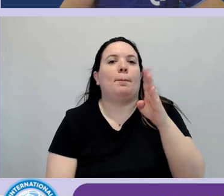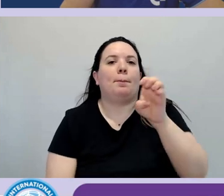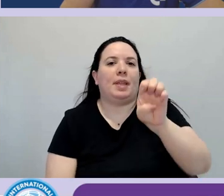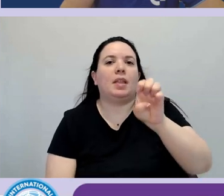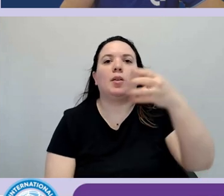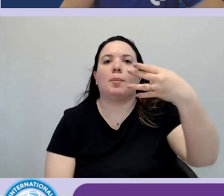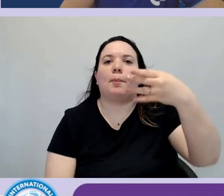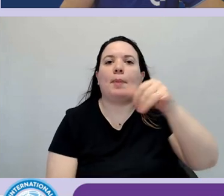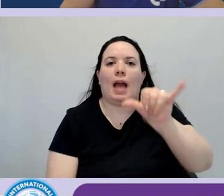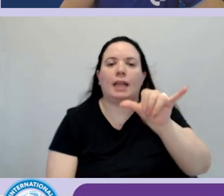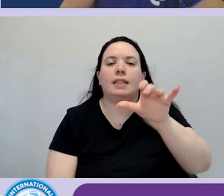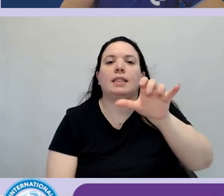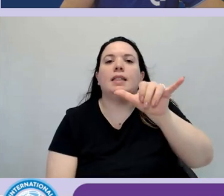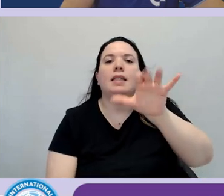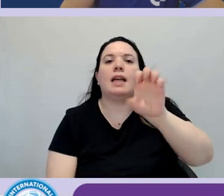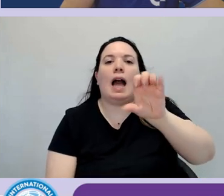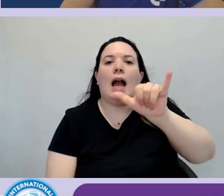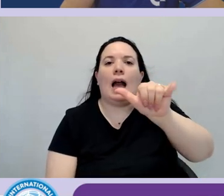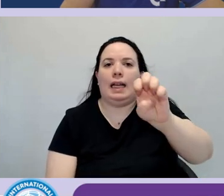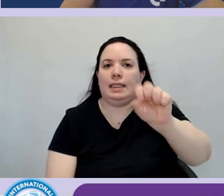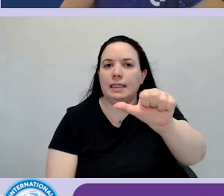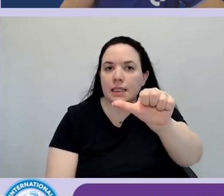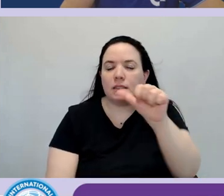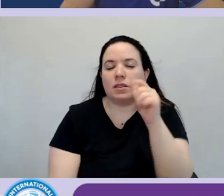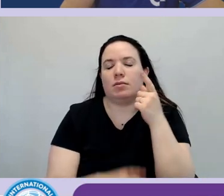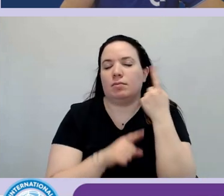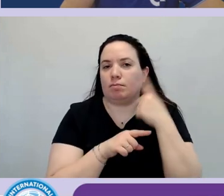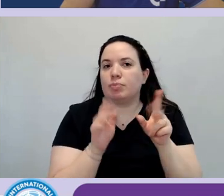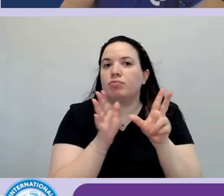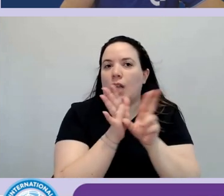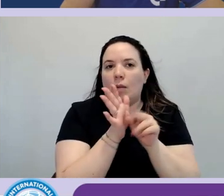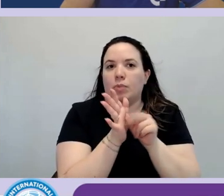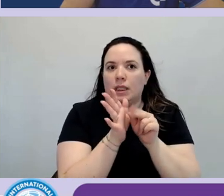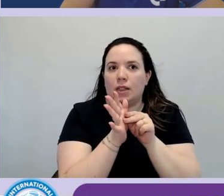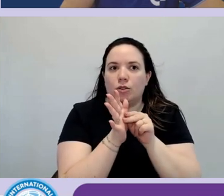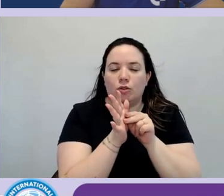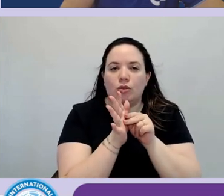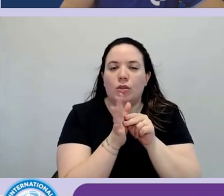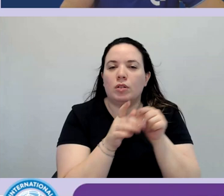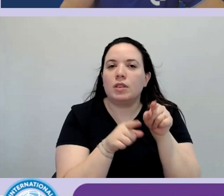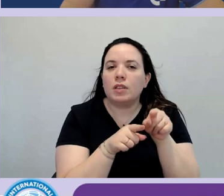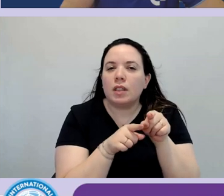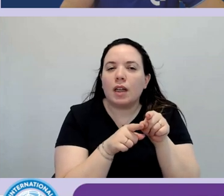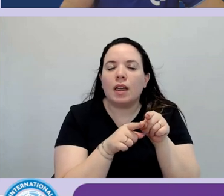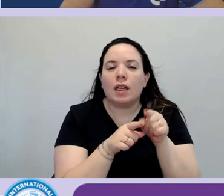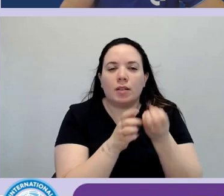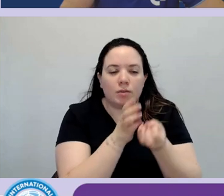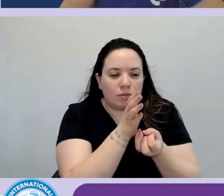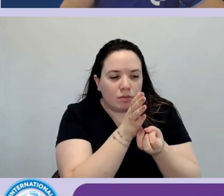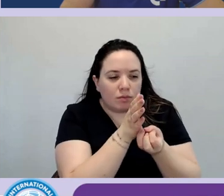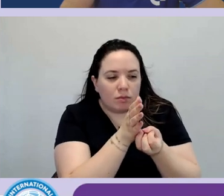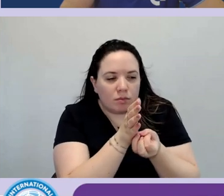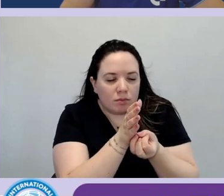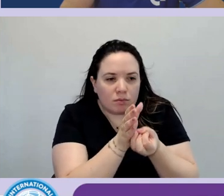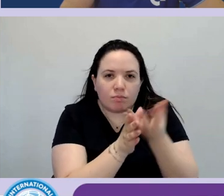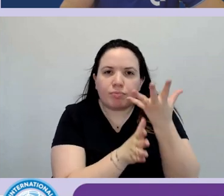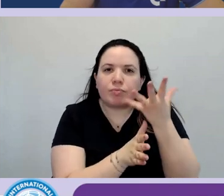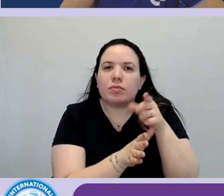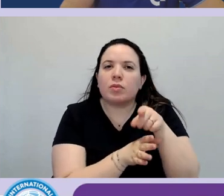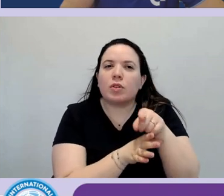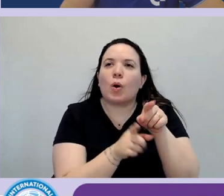myis e questa applicazione che nasce